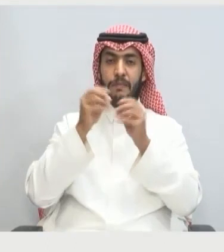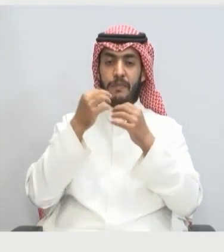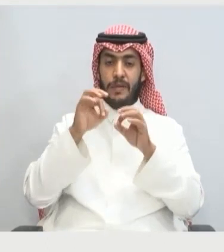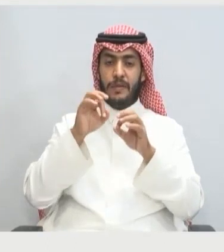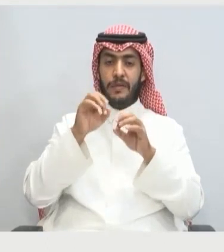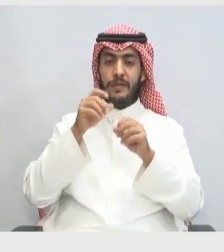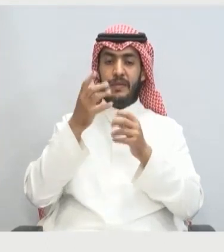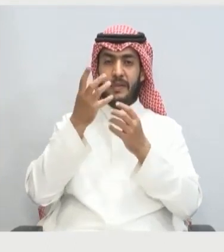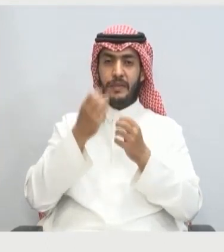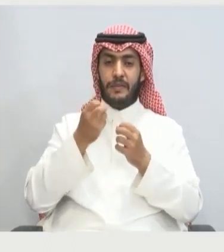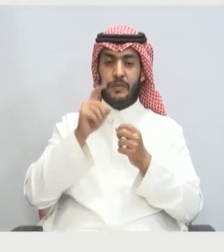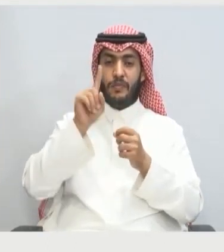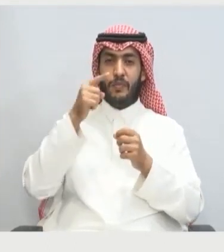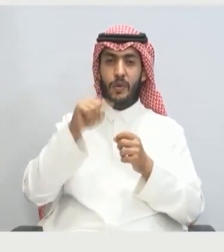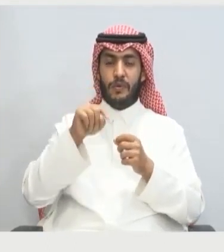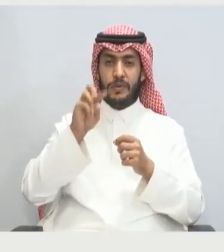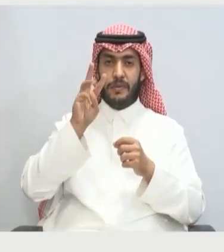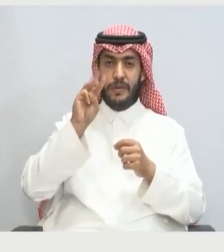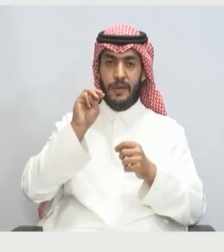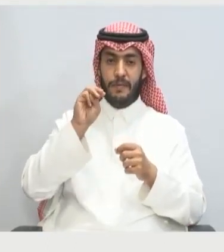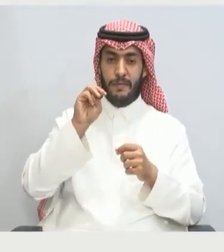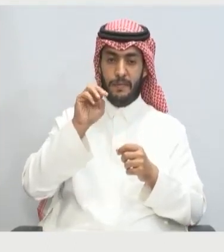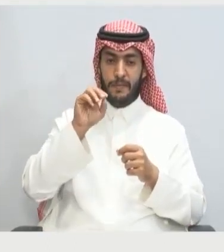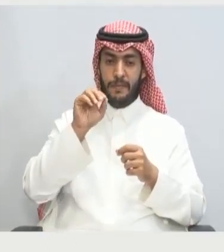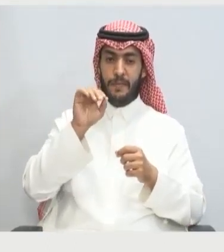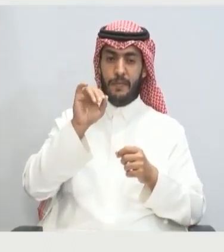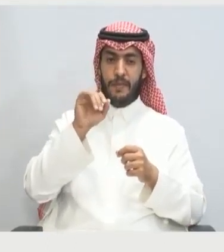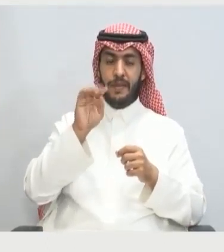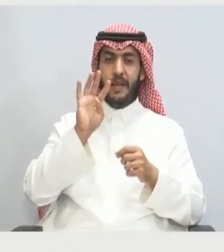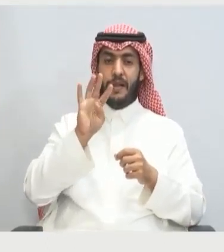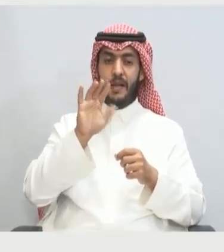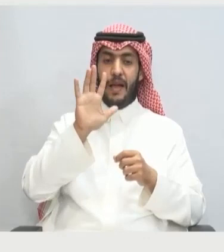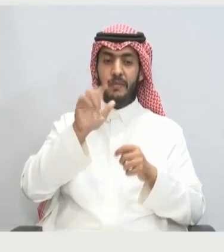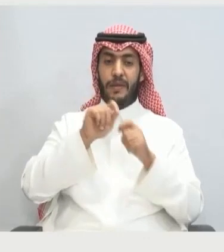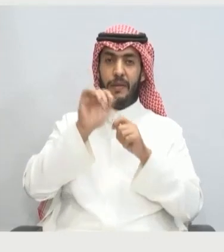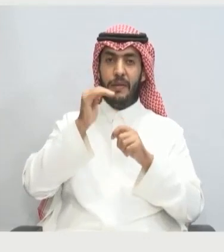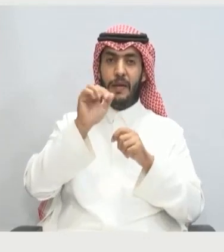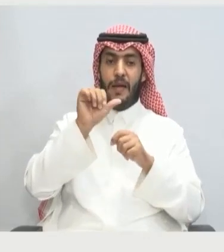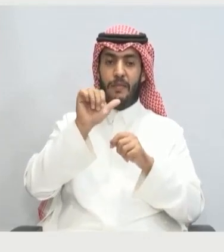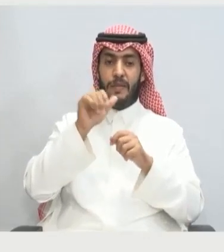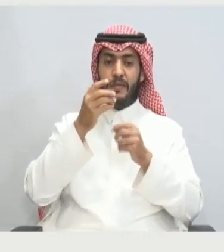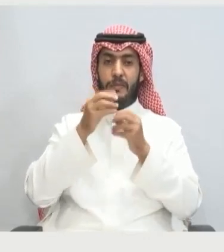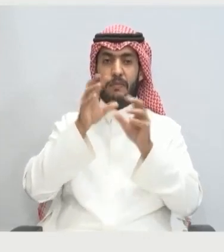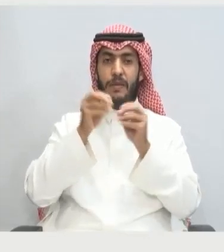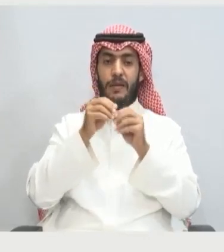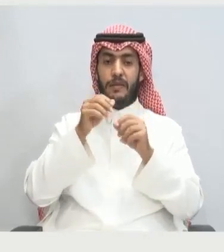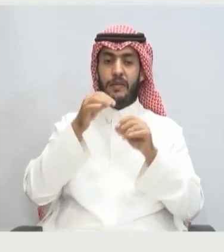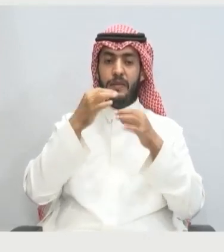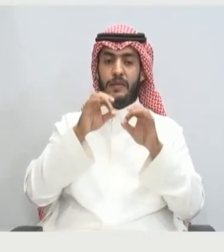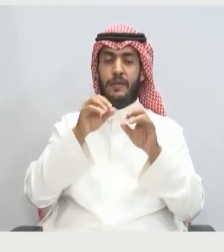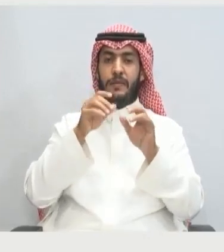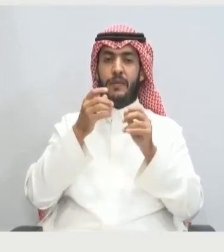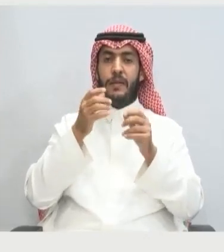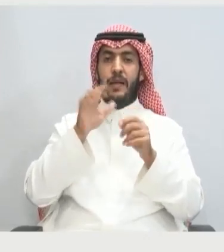واصبح التركيز واحد وص مولار الرابع 5 ملي من حمض ال س ال وماء مقطر واصبح